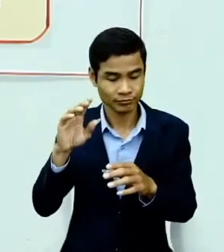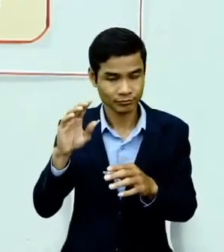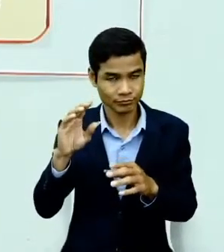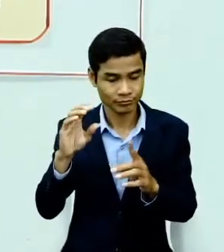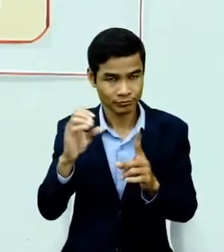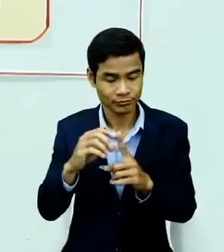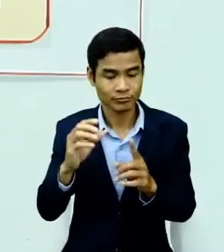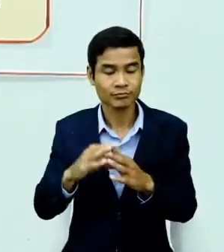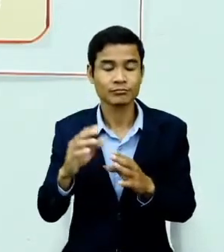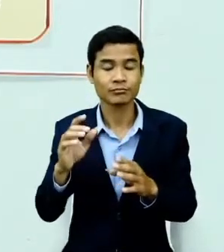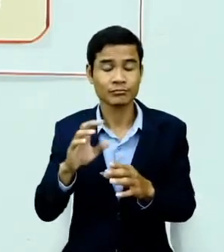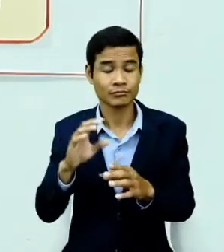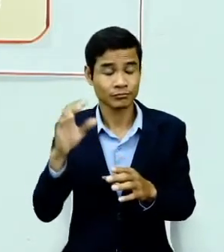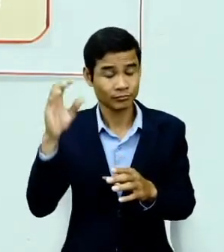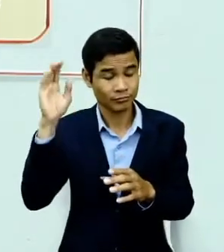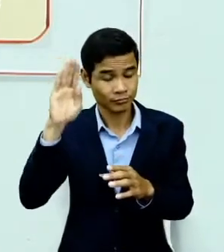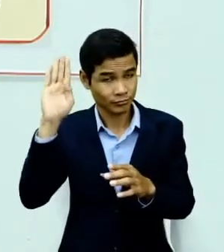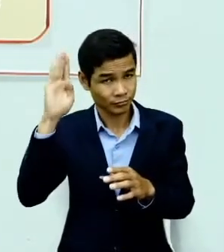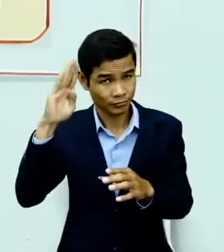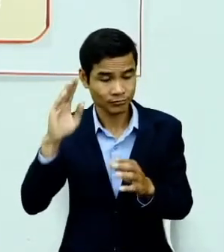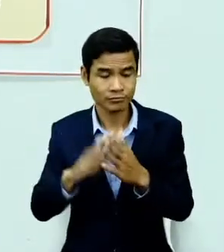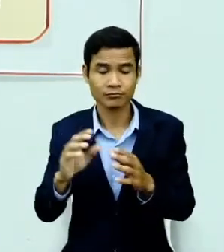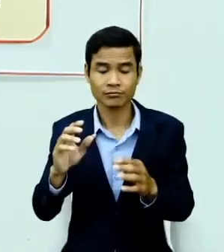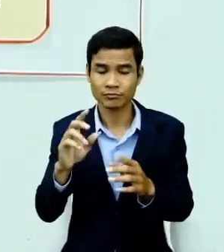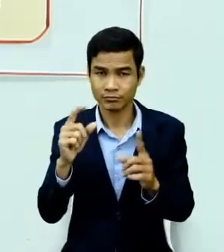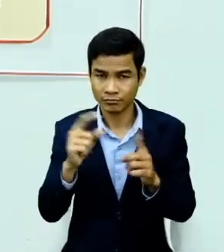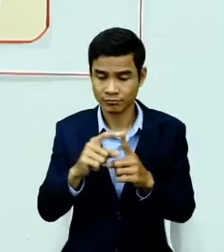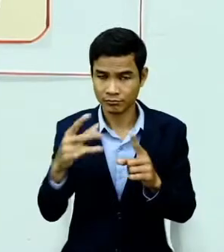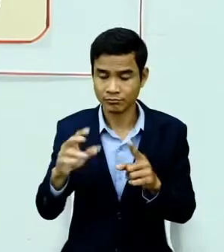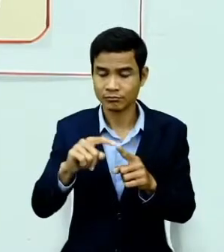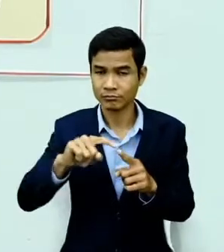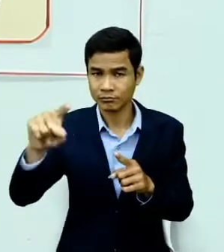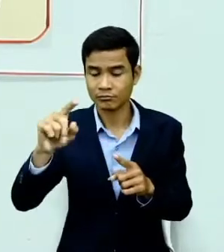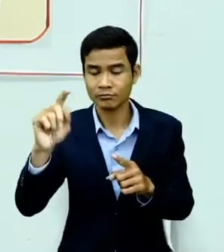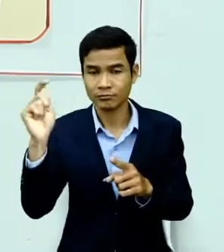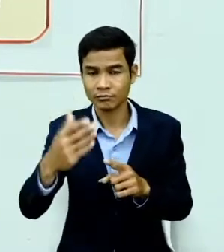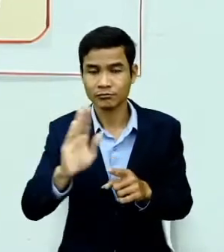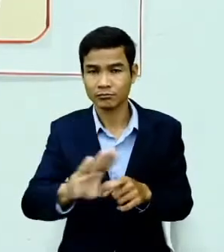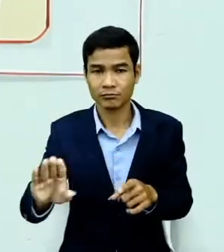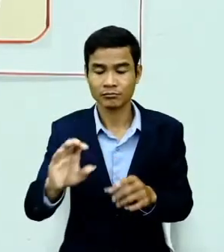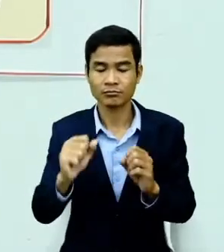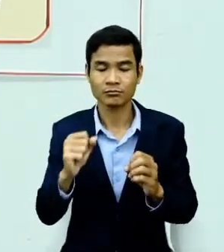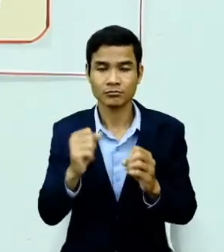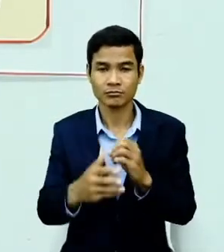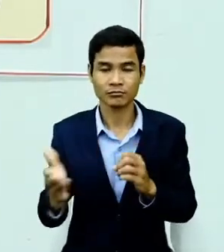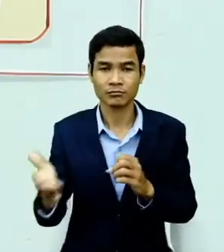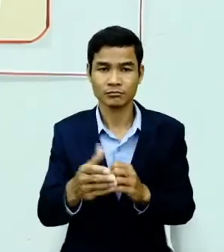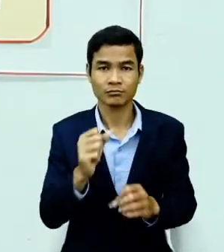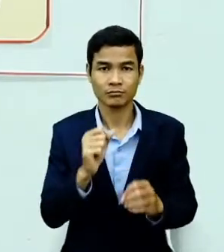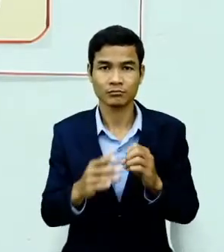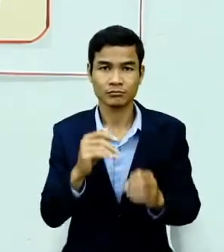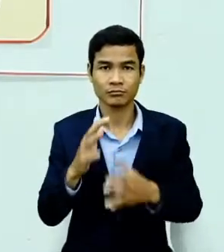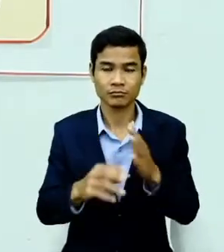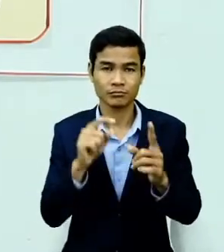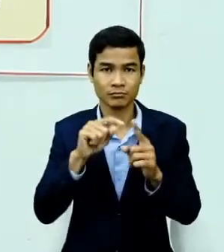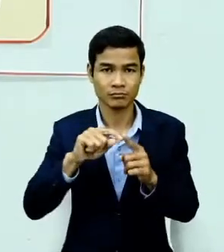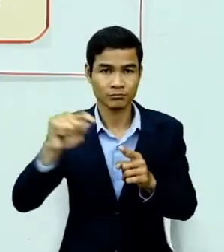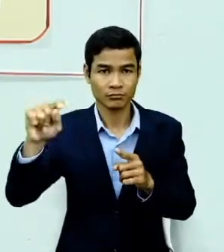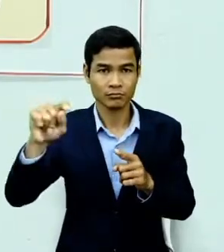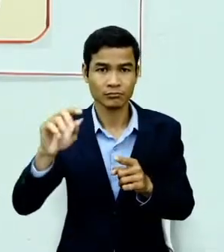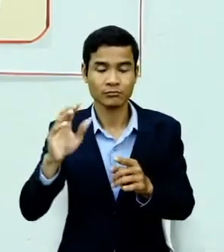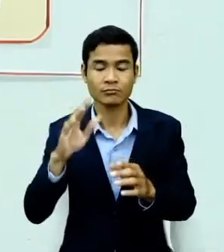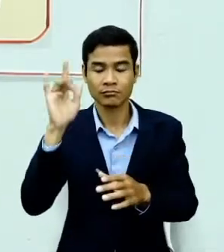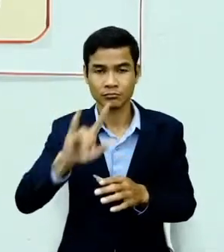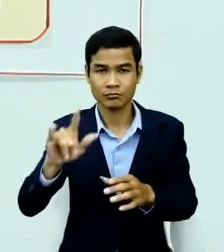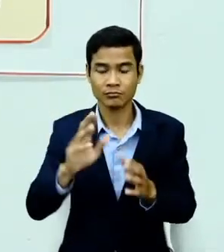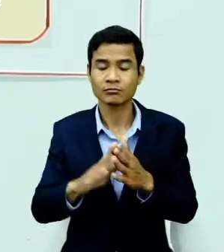កូនកូនត្រៀមខ្លួនគូសភ្ជាប់ពីពាក្យទៅនឹងរូបភាពដោយខ្លួនឯងចាចាប់ផ្ដើមទាំងអស់គ្នាចាប់ផ្ដើមគូសភ្ជាប់ដោយប្រើច